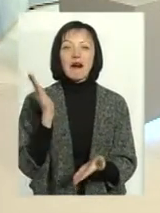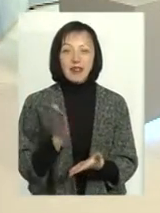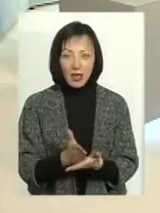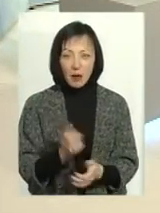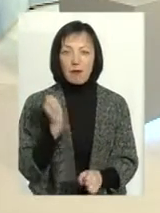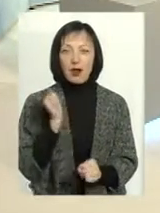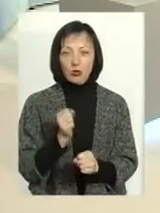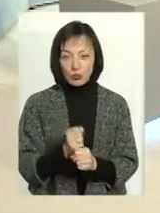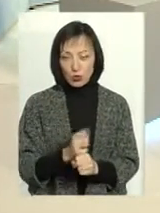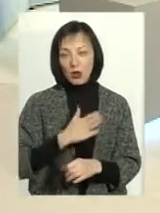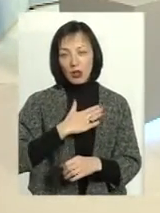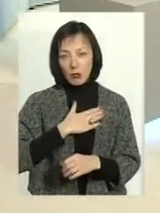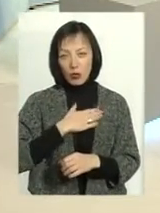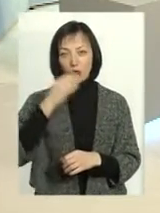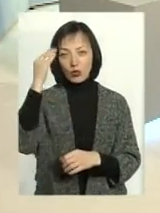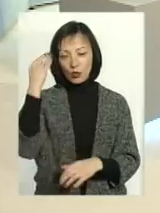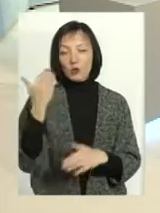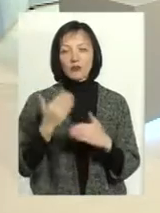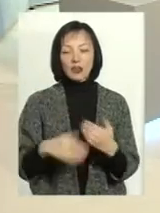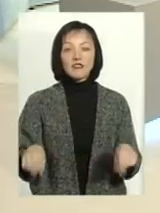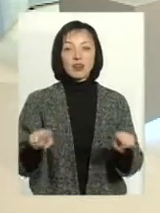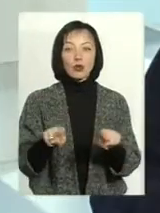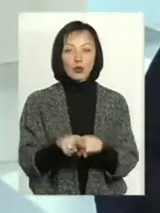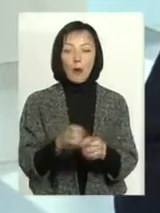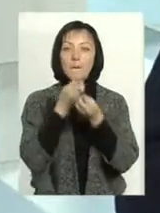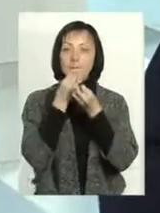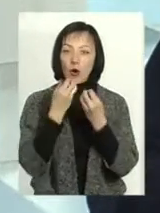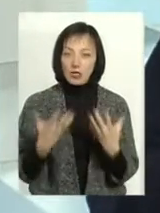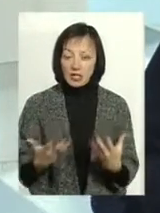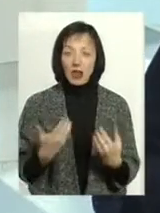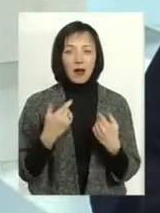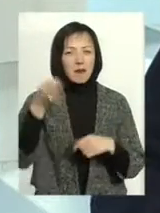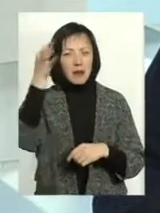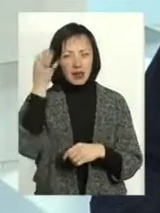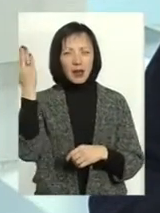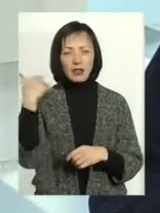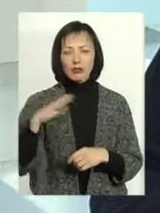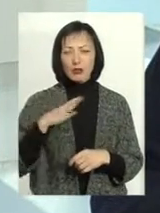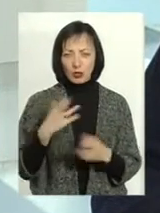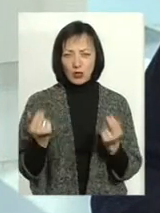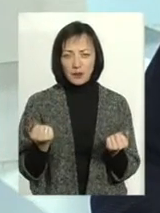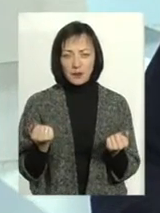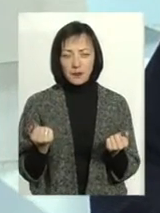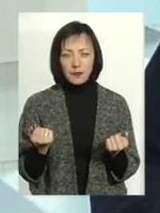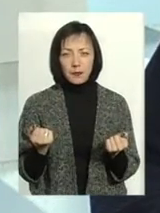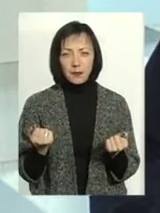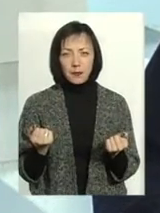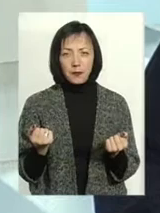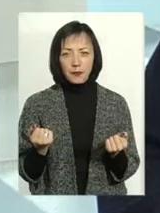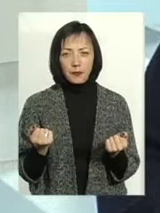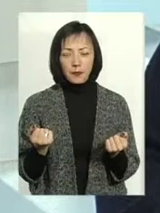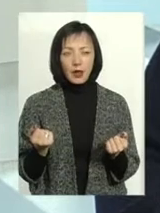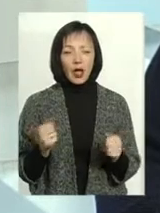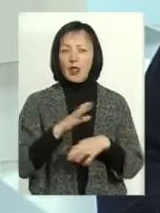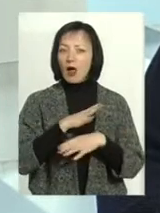працює, на мою думку, це вже все одно позитивно. Тому що ми пам'ятаємо, як було раніше, да? Коли не